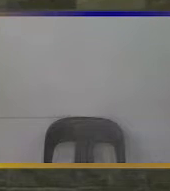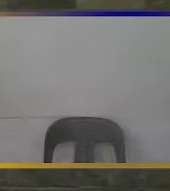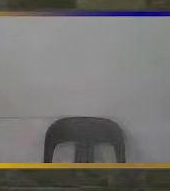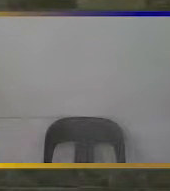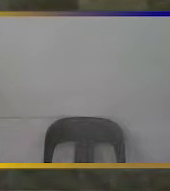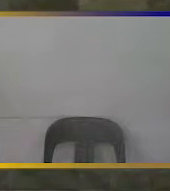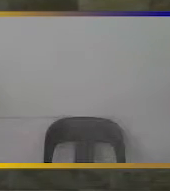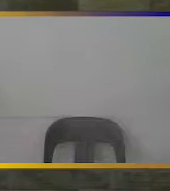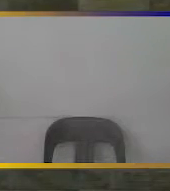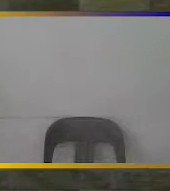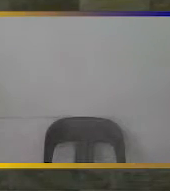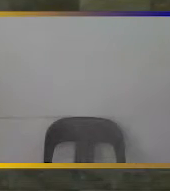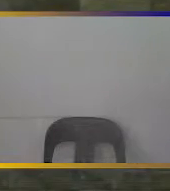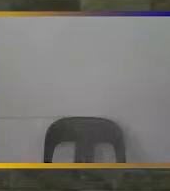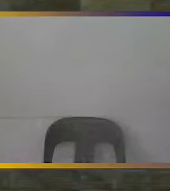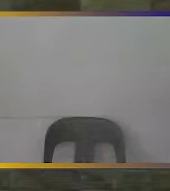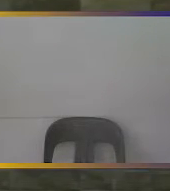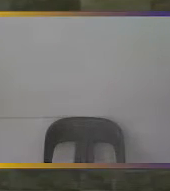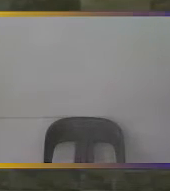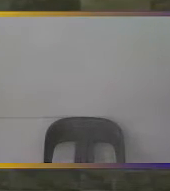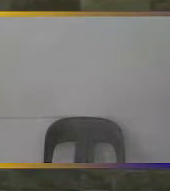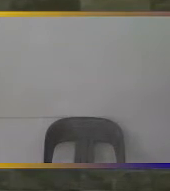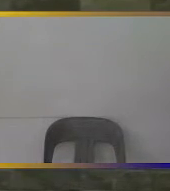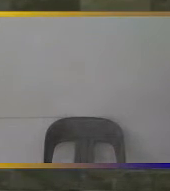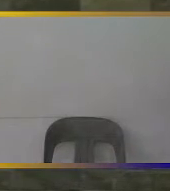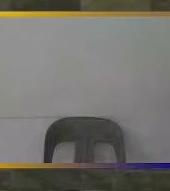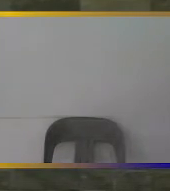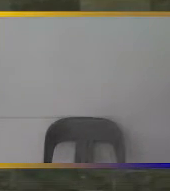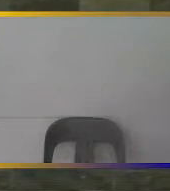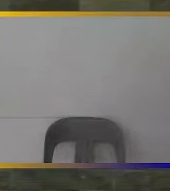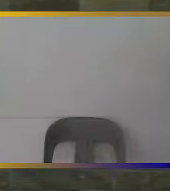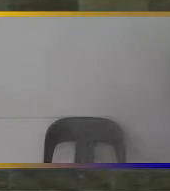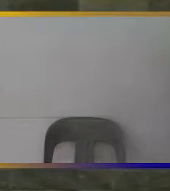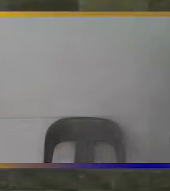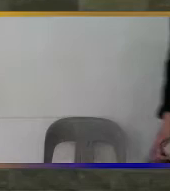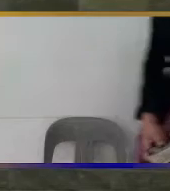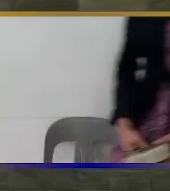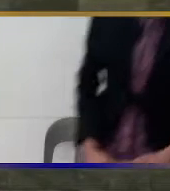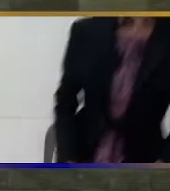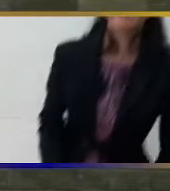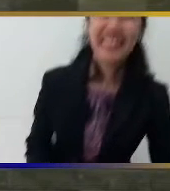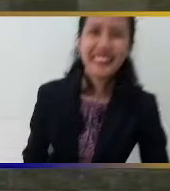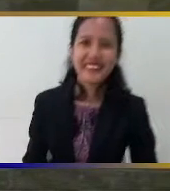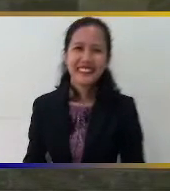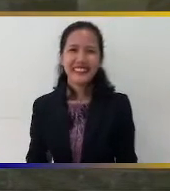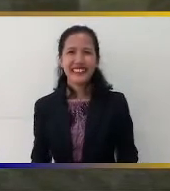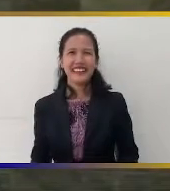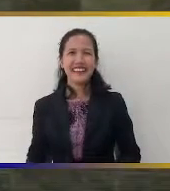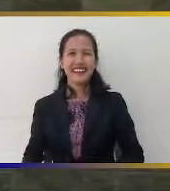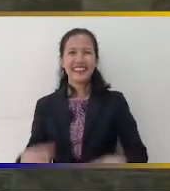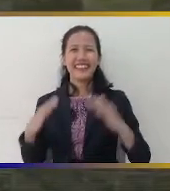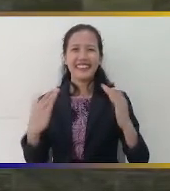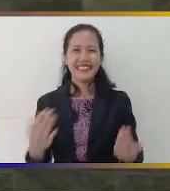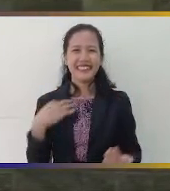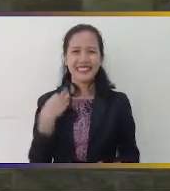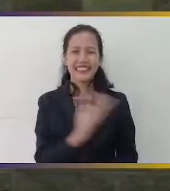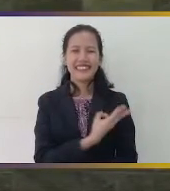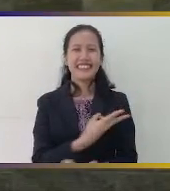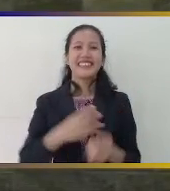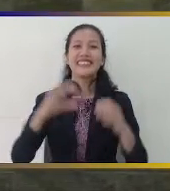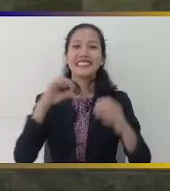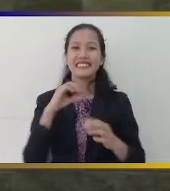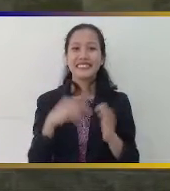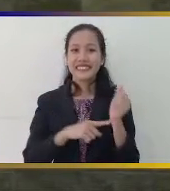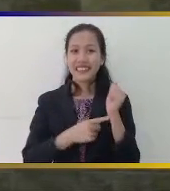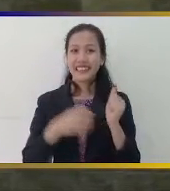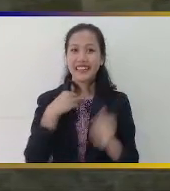That's great songs that we heard this morning. Amen. Hope you're ready for the preaching of the Word of God this morning. Amen. At